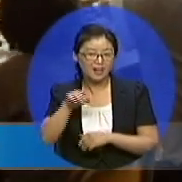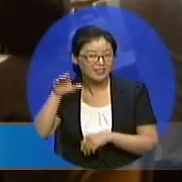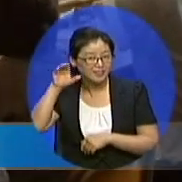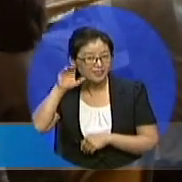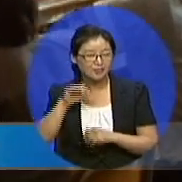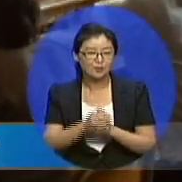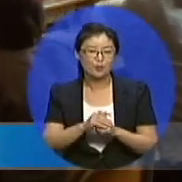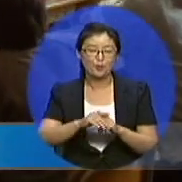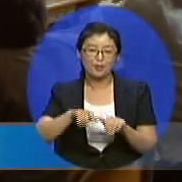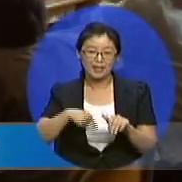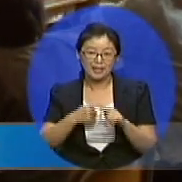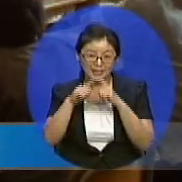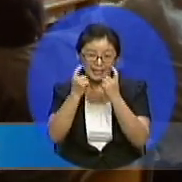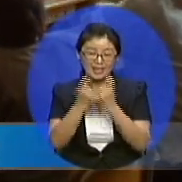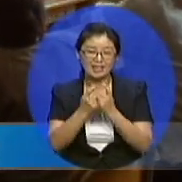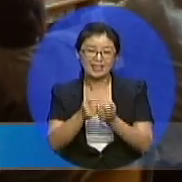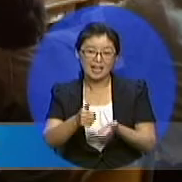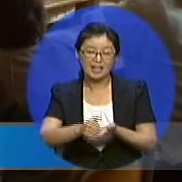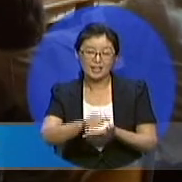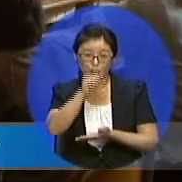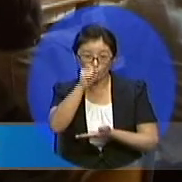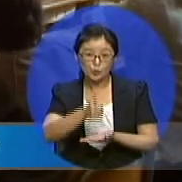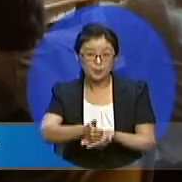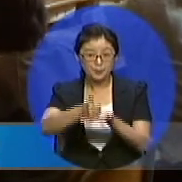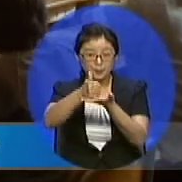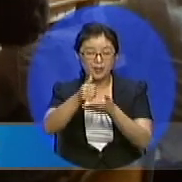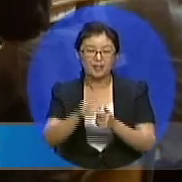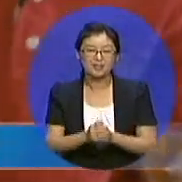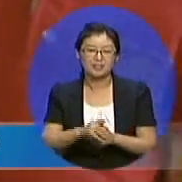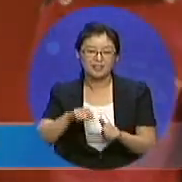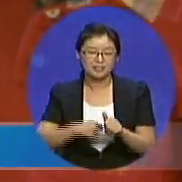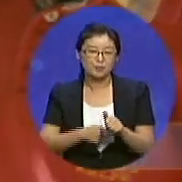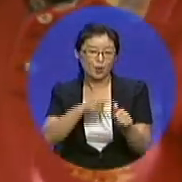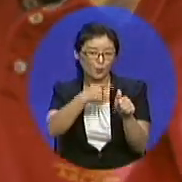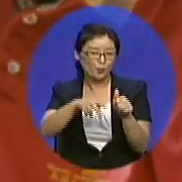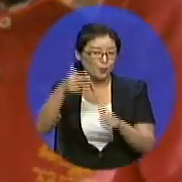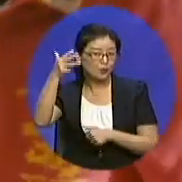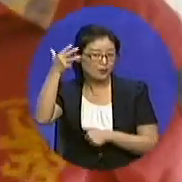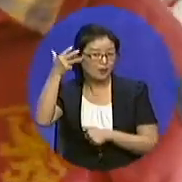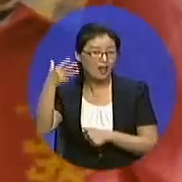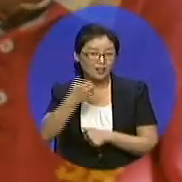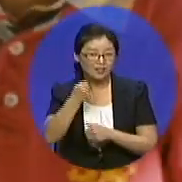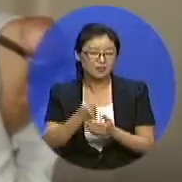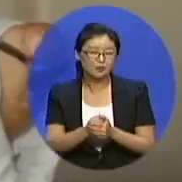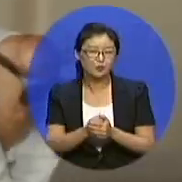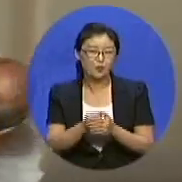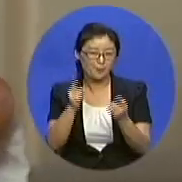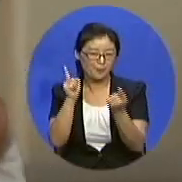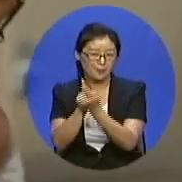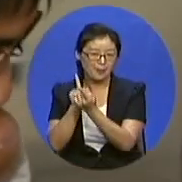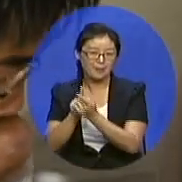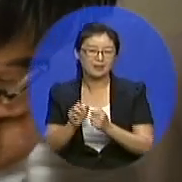개인의 장점을 부각시키는 데 주력하는 등 자신만의 교육 철학으로 아이들과 마주해 가는데요.